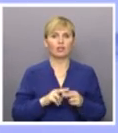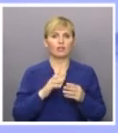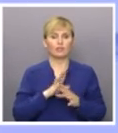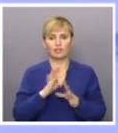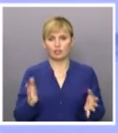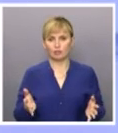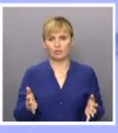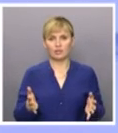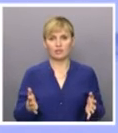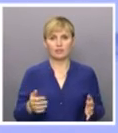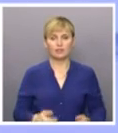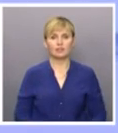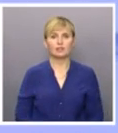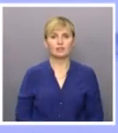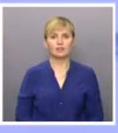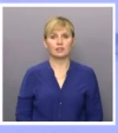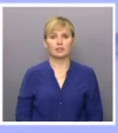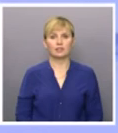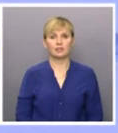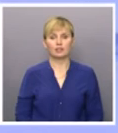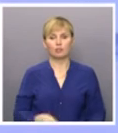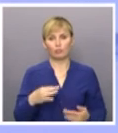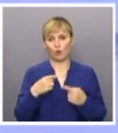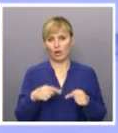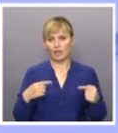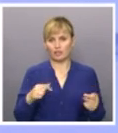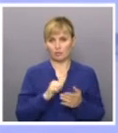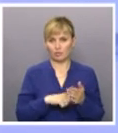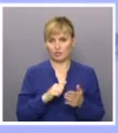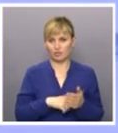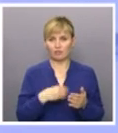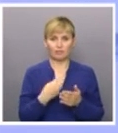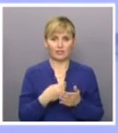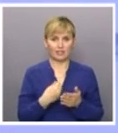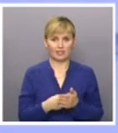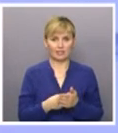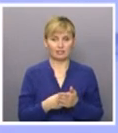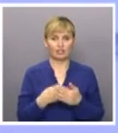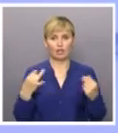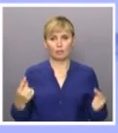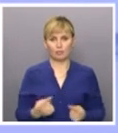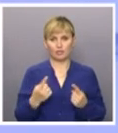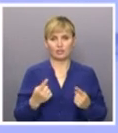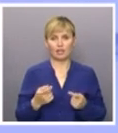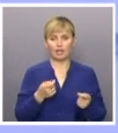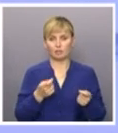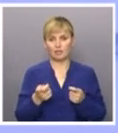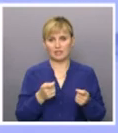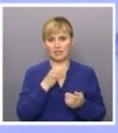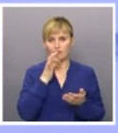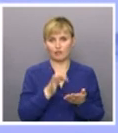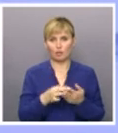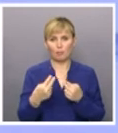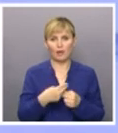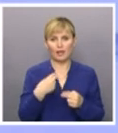произошло. Вот. А опять же, по разным причинам, одни из них финансовые, другие обычные административные барьеры, вот. В